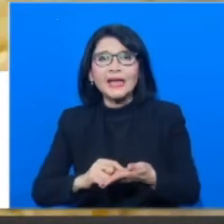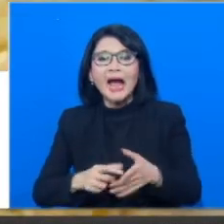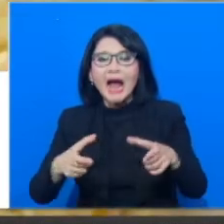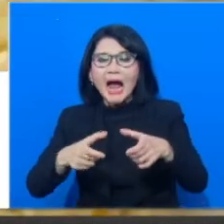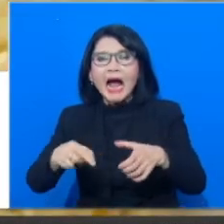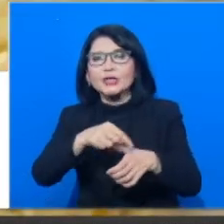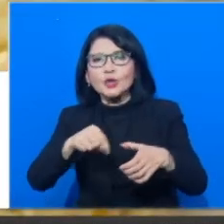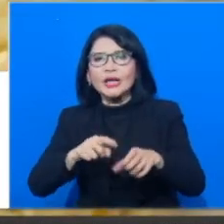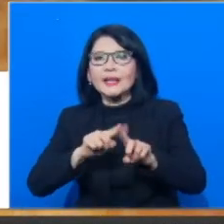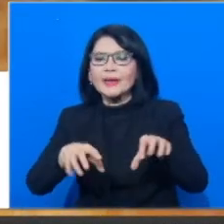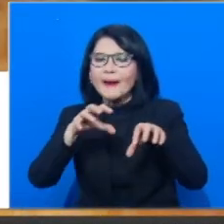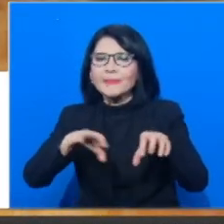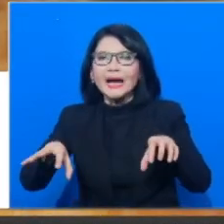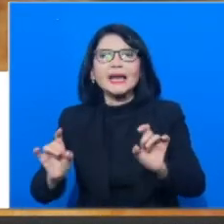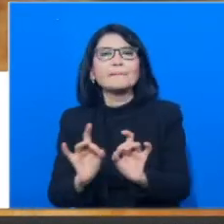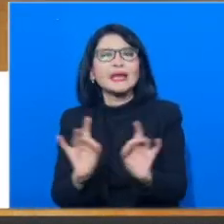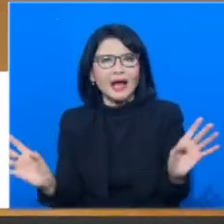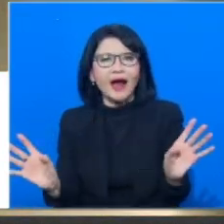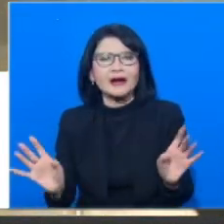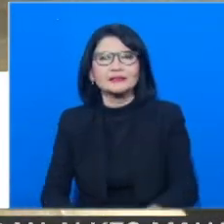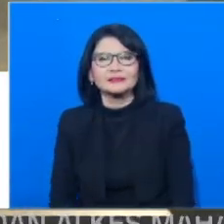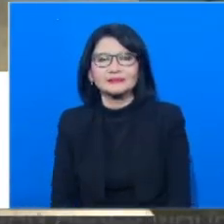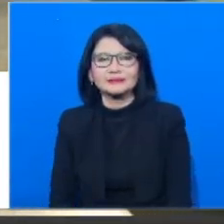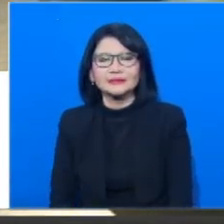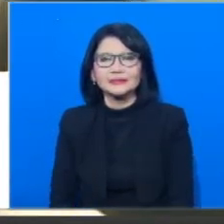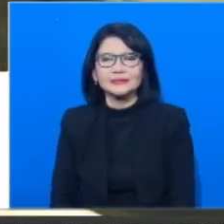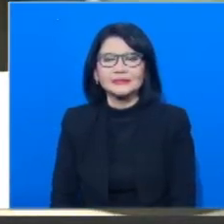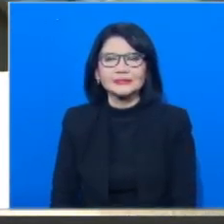dari keduanya jelas berbeda.